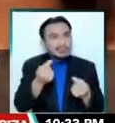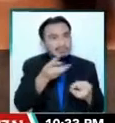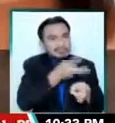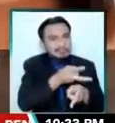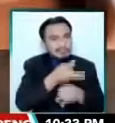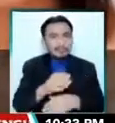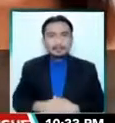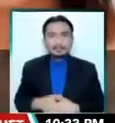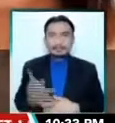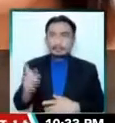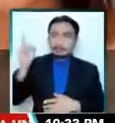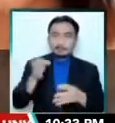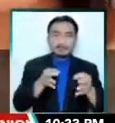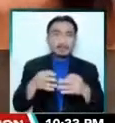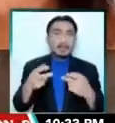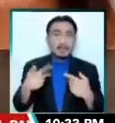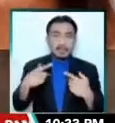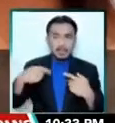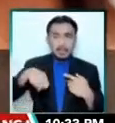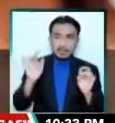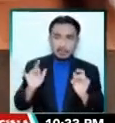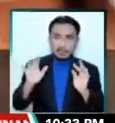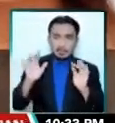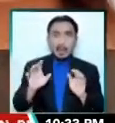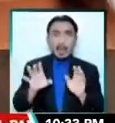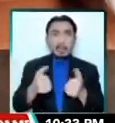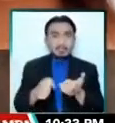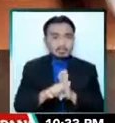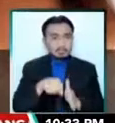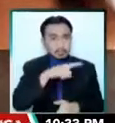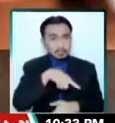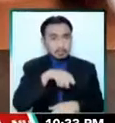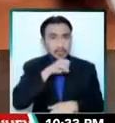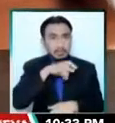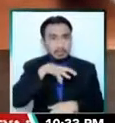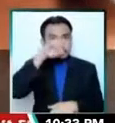mga elderly na hindi tama, talaga? Yung mga matanda ba na mahirap na maghinga, tama, ayaw na.